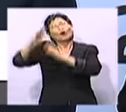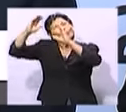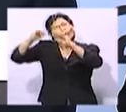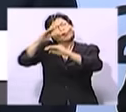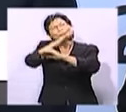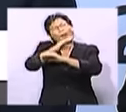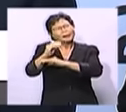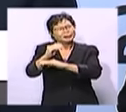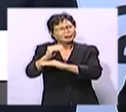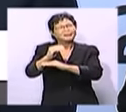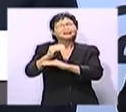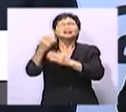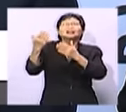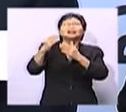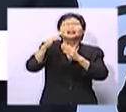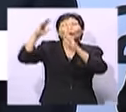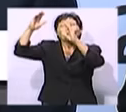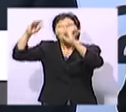and dreams of the new Malaysia.